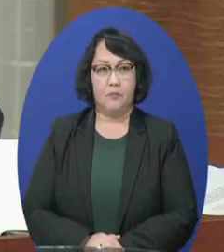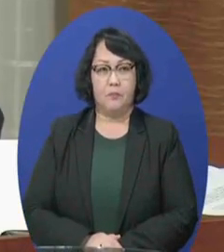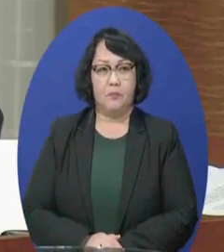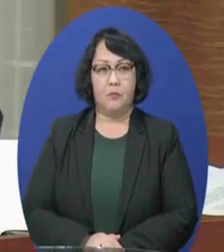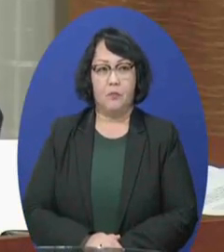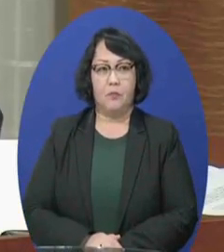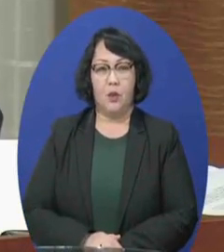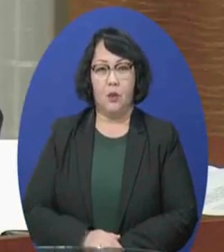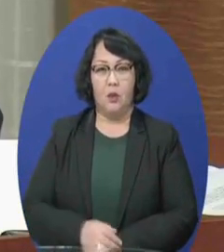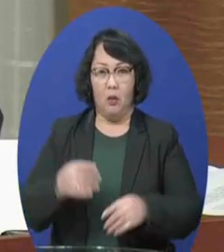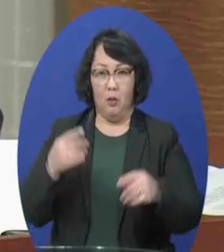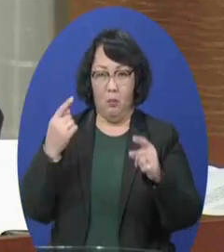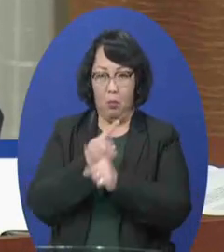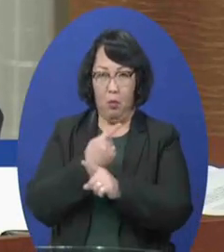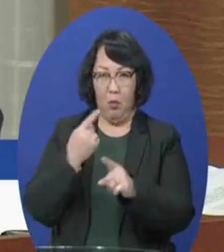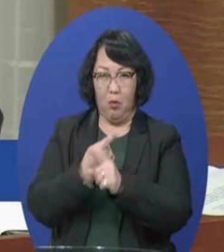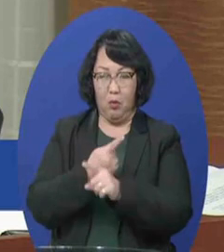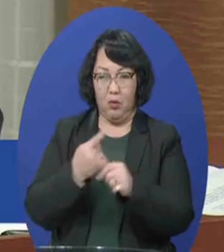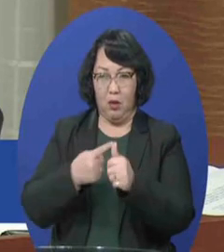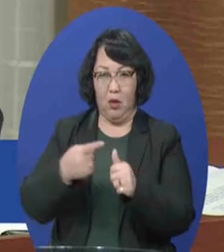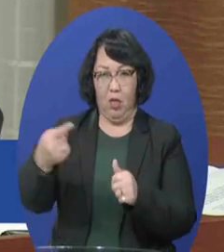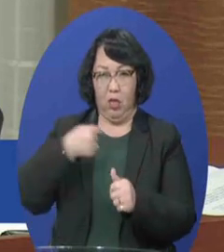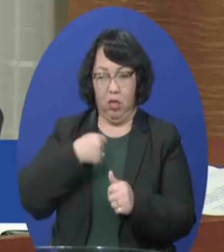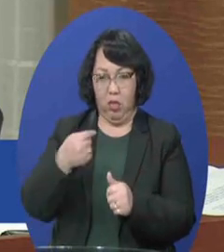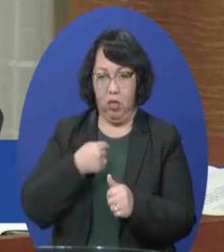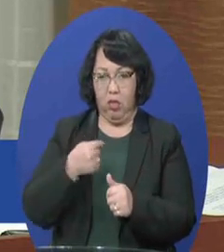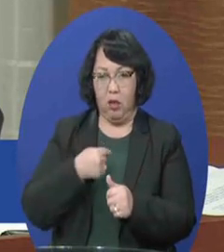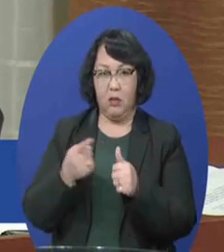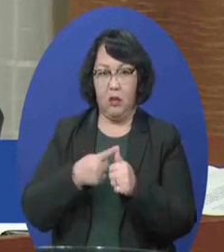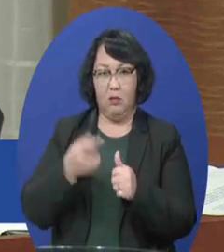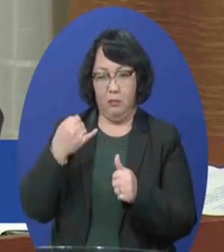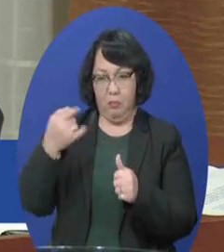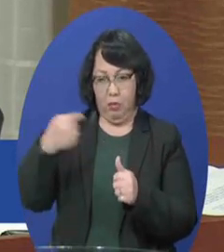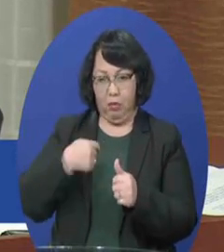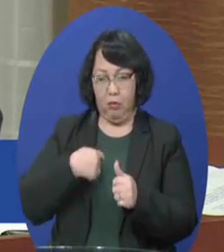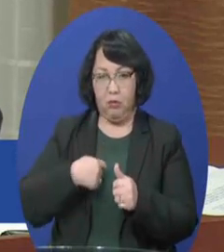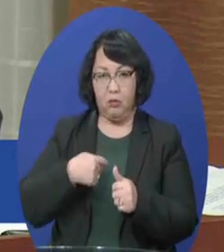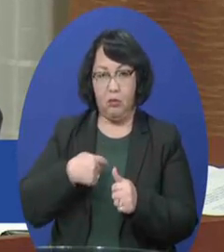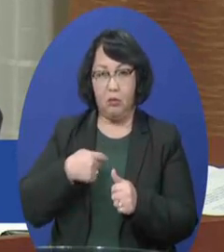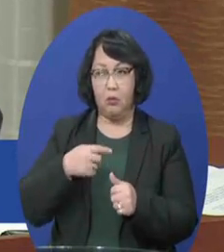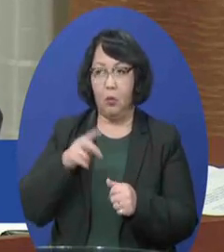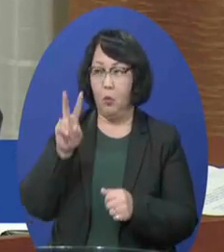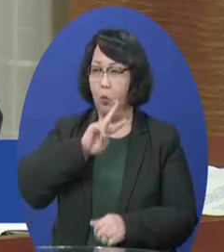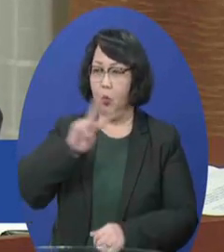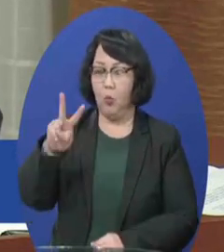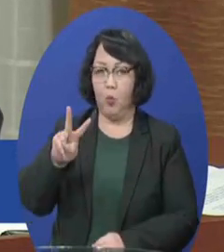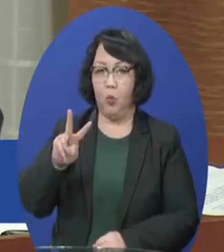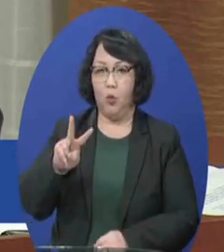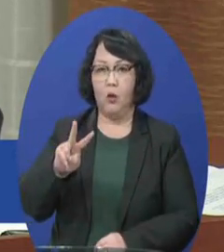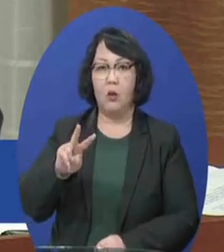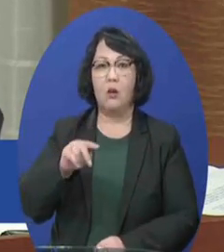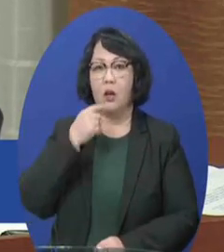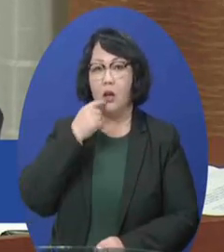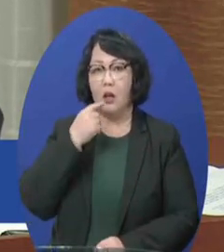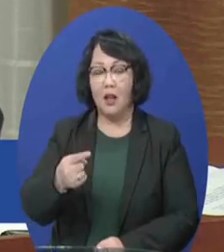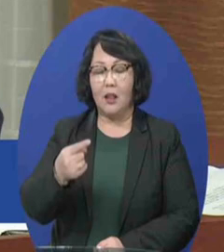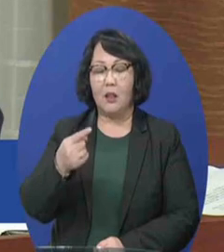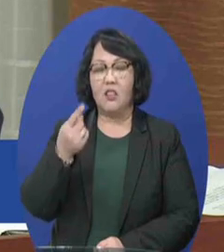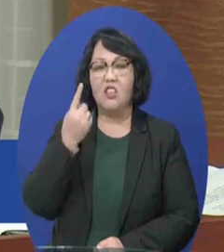Борингоо үтгэлийг хийж байгаатай бол би үнхэрийн санал нийлгүй эсрэг үтчихэ. Хамгийн нэг жишээ би энэ ярил